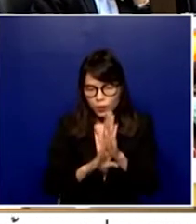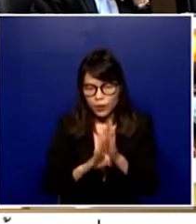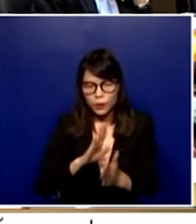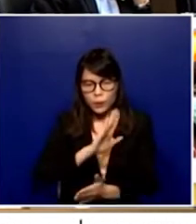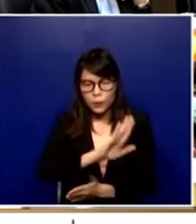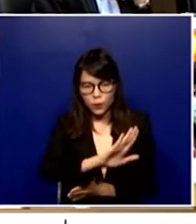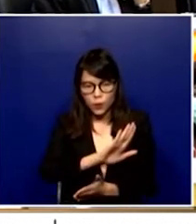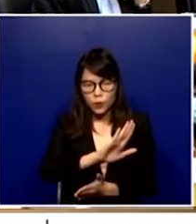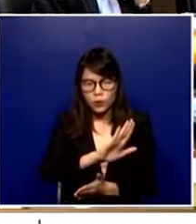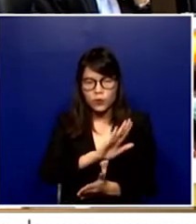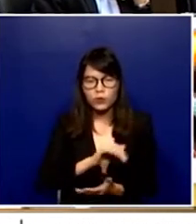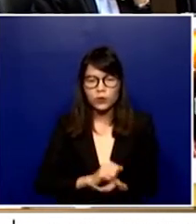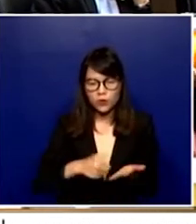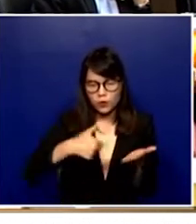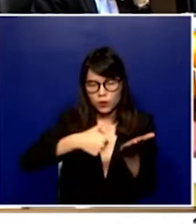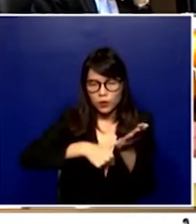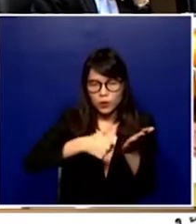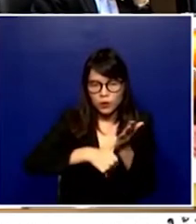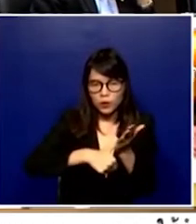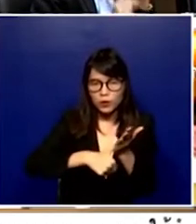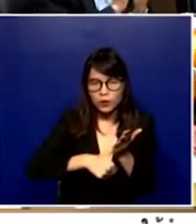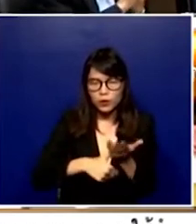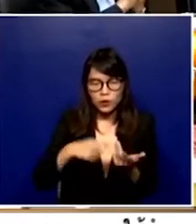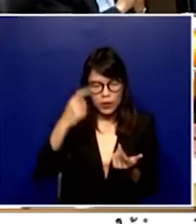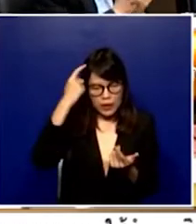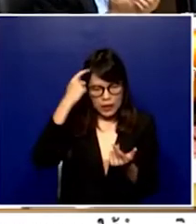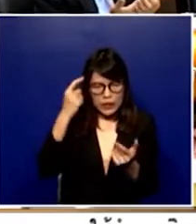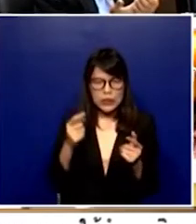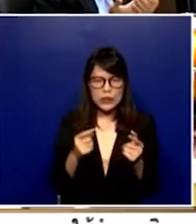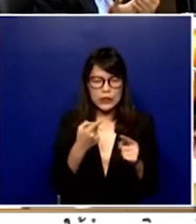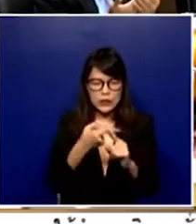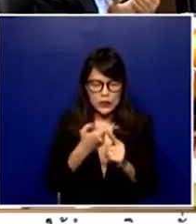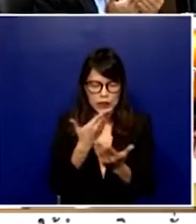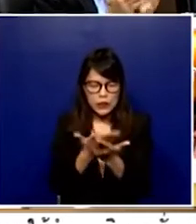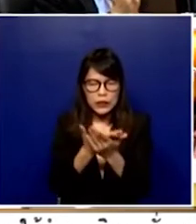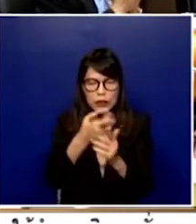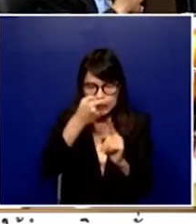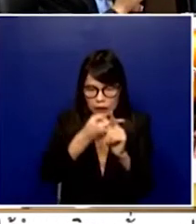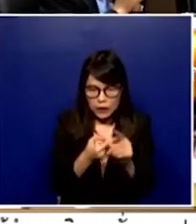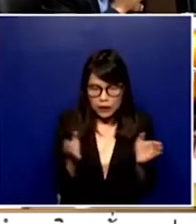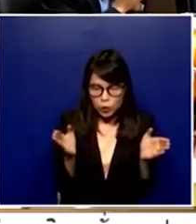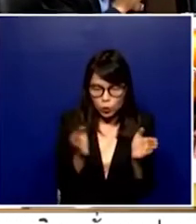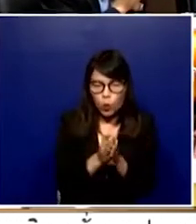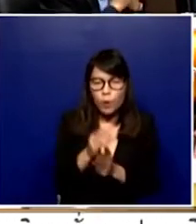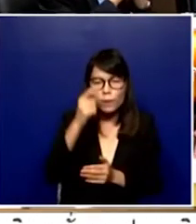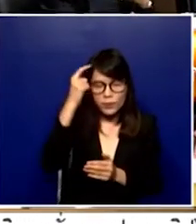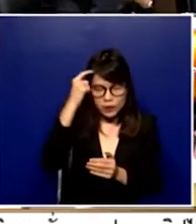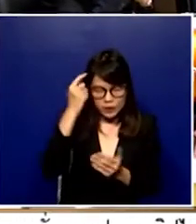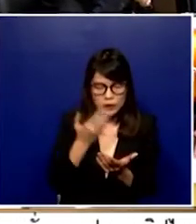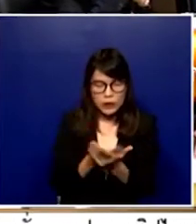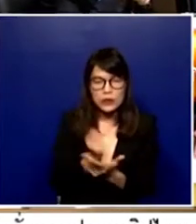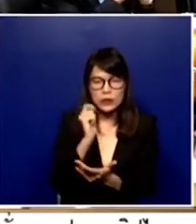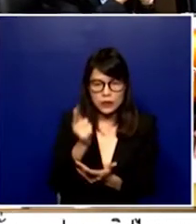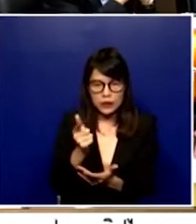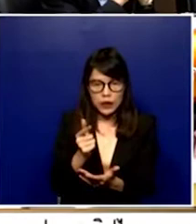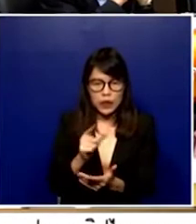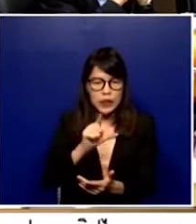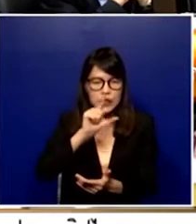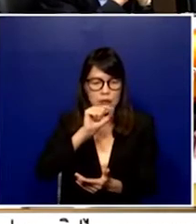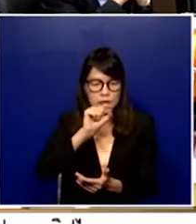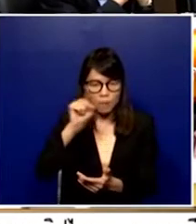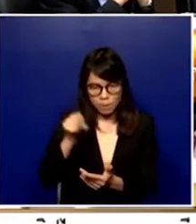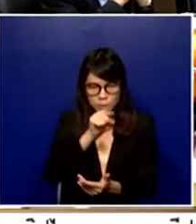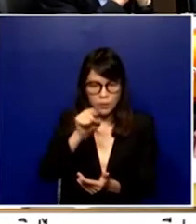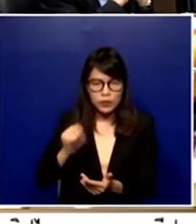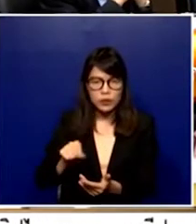ภากรยกำหนดให้นำมาคิดและคำนวนผสีโดยคิดเป็ 20% ข